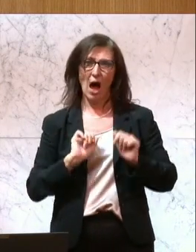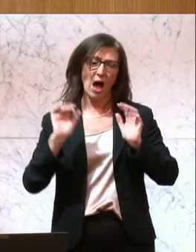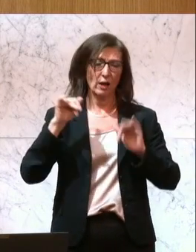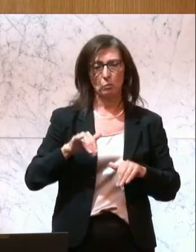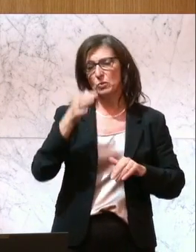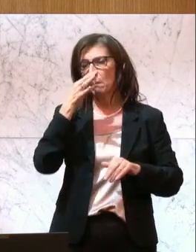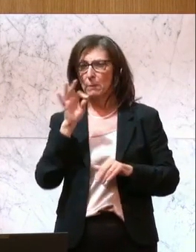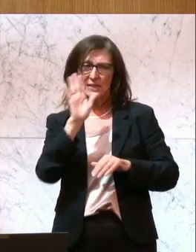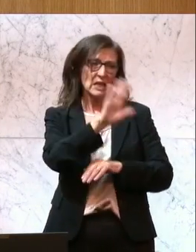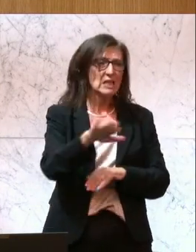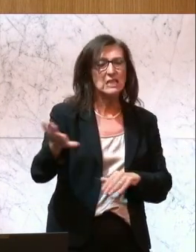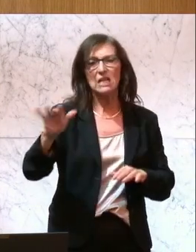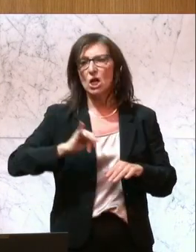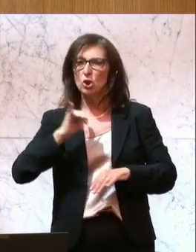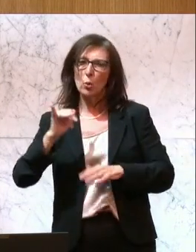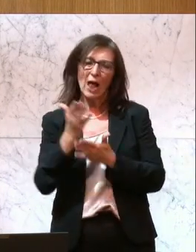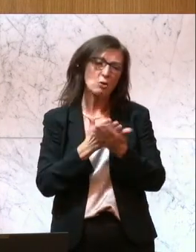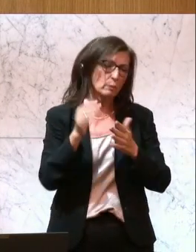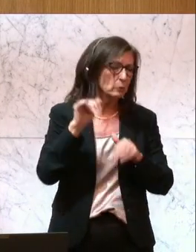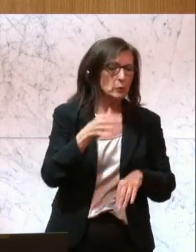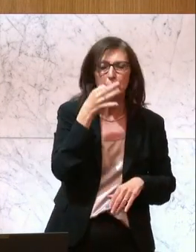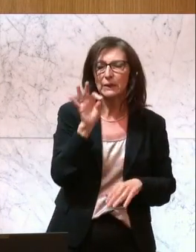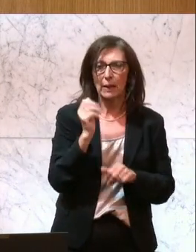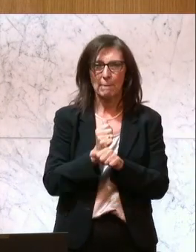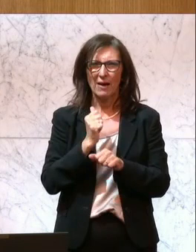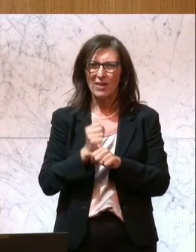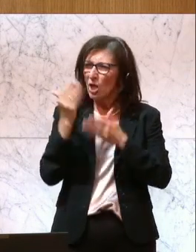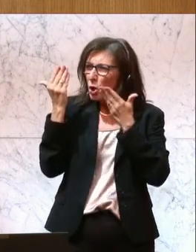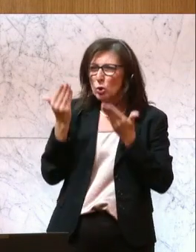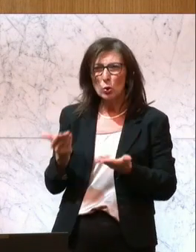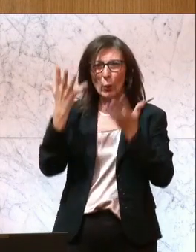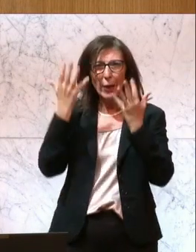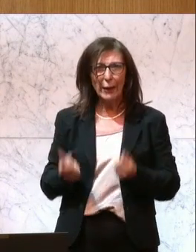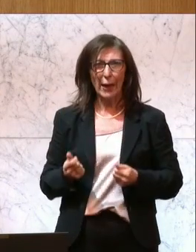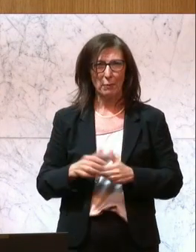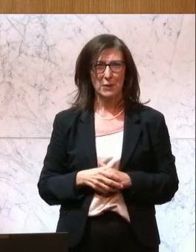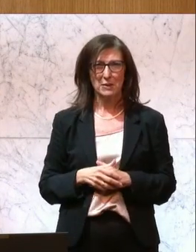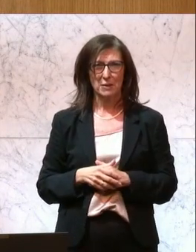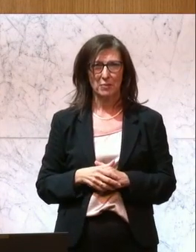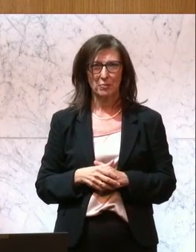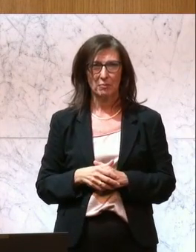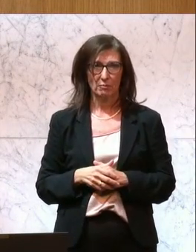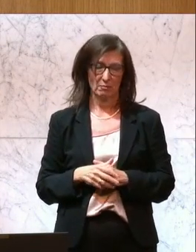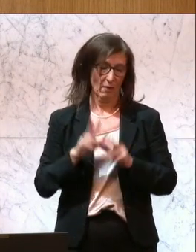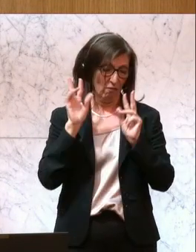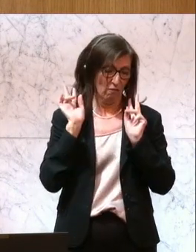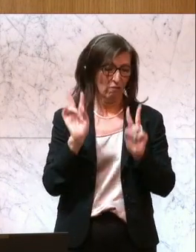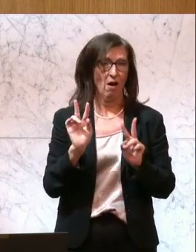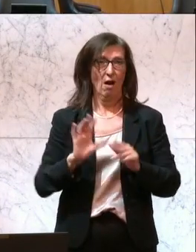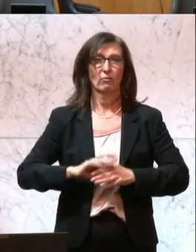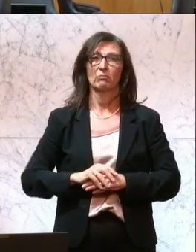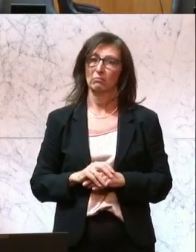besser unsere Kinder und Jugendlichen ausbilden und bilden. Wenn Sie solche Ergebnisse produzieren, das ist wirklich